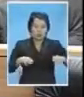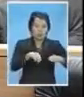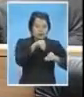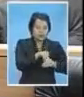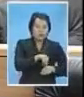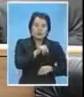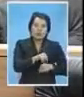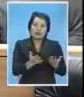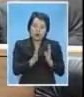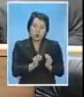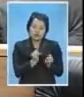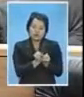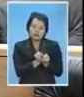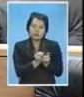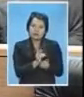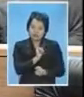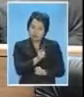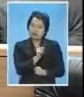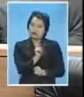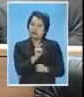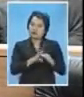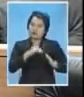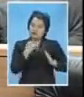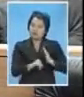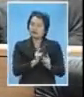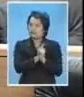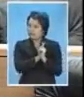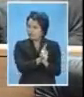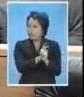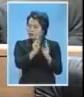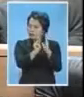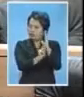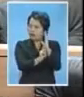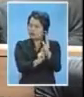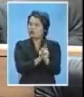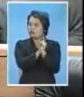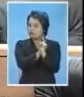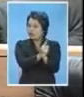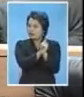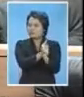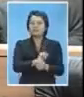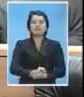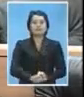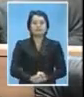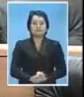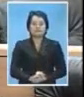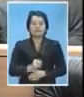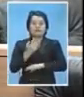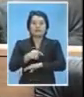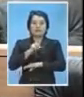คนใกล้ชิดของท่านท่านต้องดำเนินคดีตามกฎหมายนะครับท่านนายกท่านประธานที่เคาร